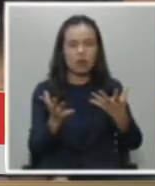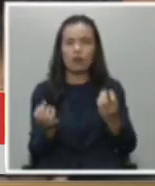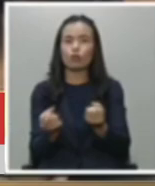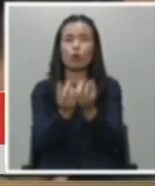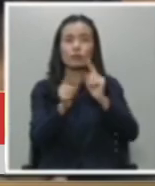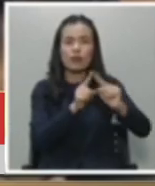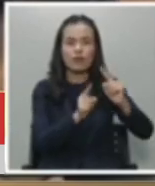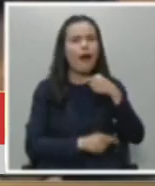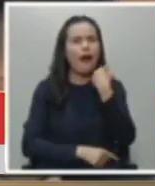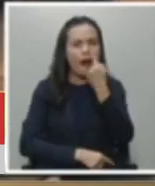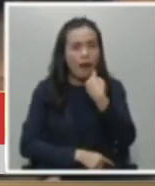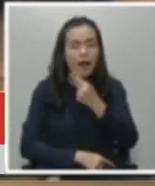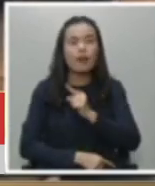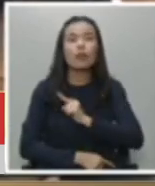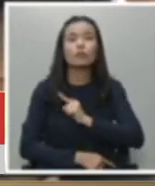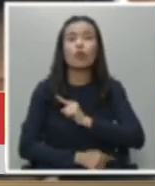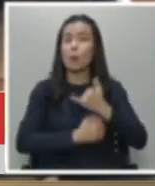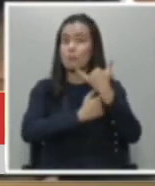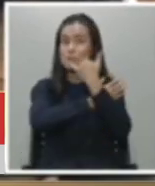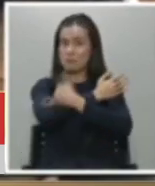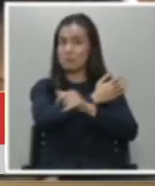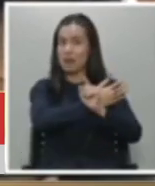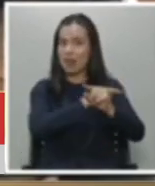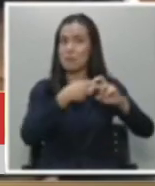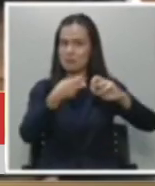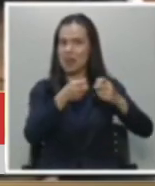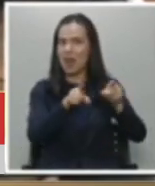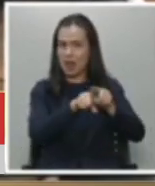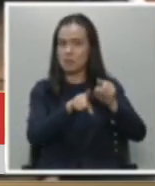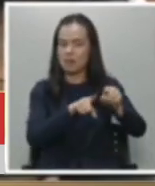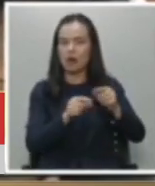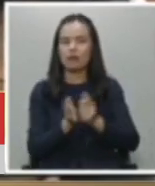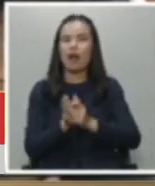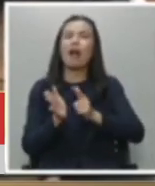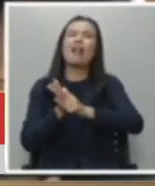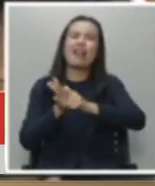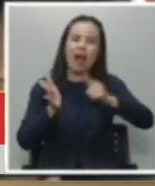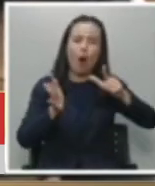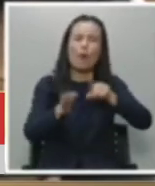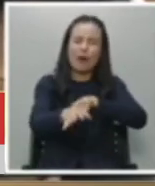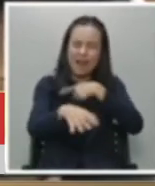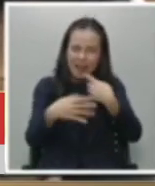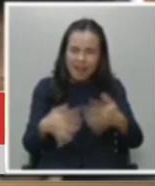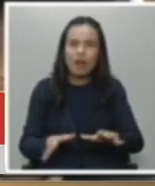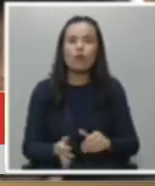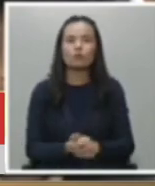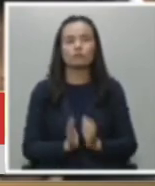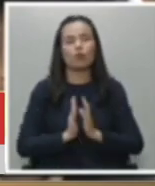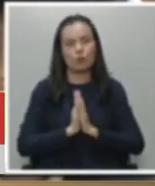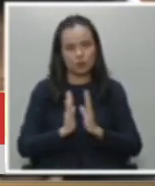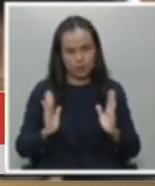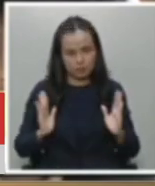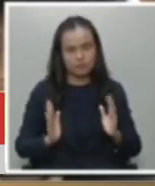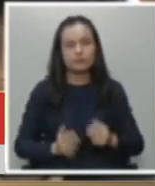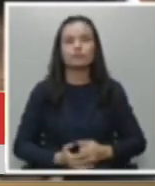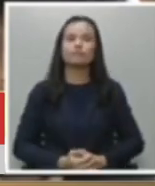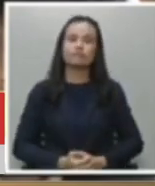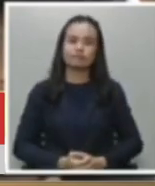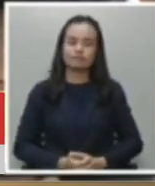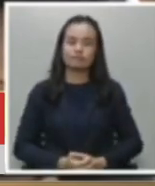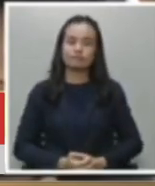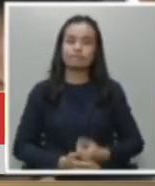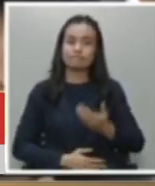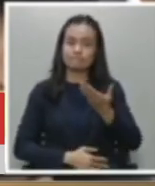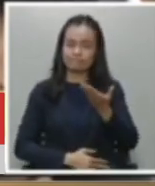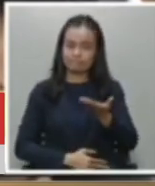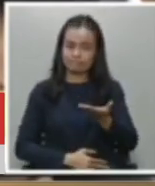ดชอบถ้าเป็นต่างประเทศเกิดเหตุการณ์เช่นนี้เขาลาออกไปตั้งนานแล้วหรอครับท่านประธานขอบคุณครับ เชิญท่าน